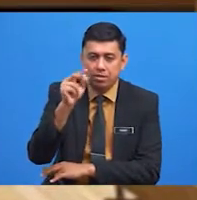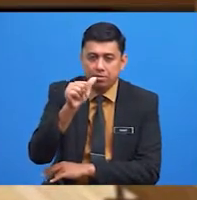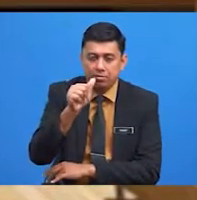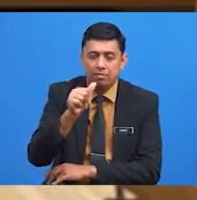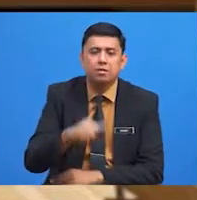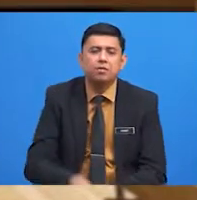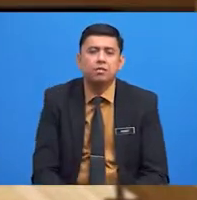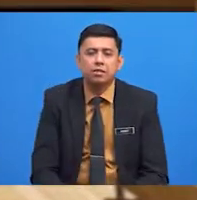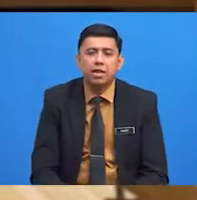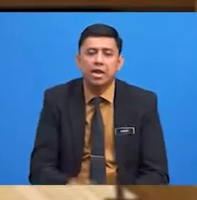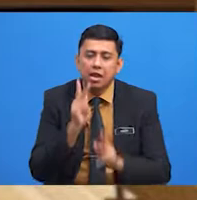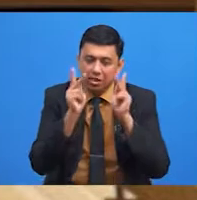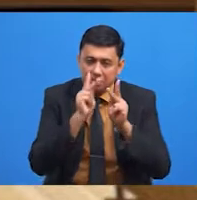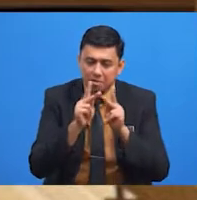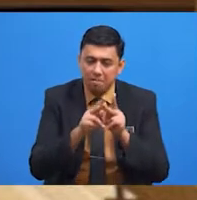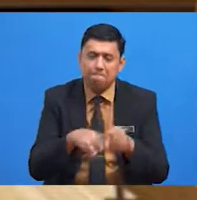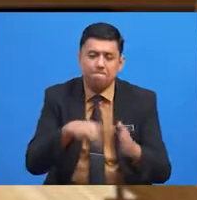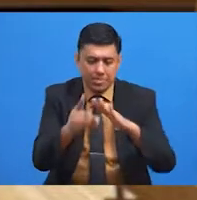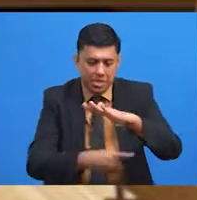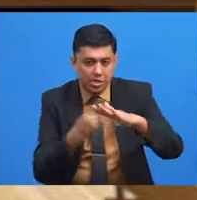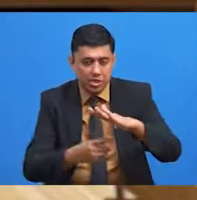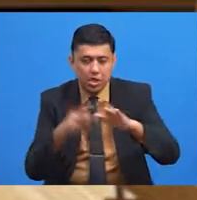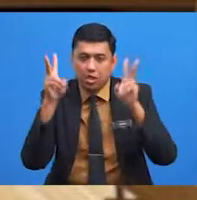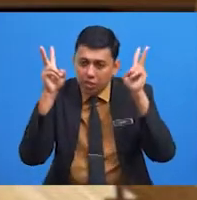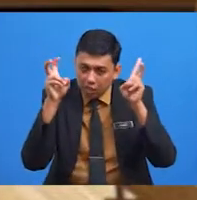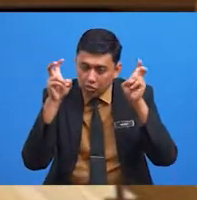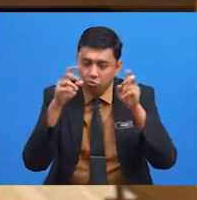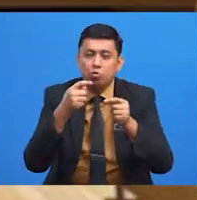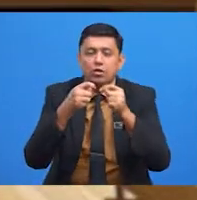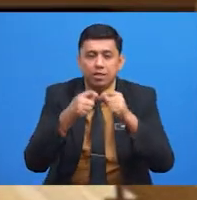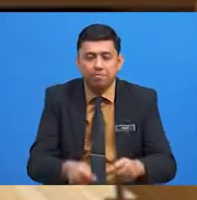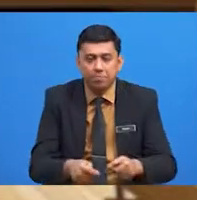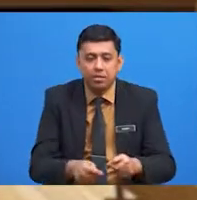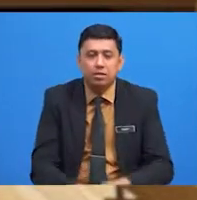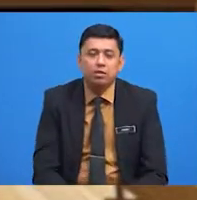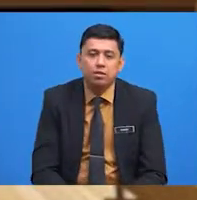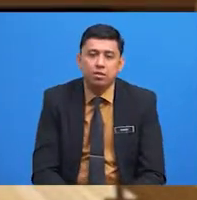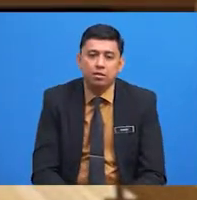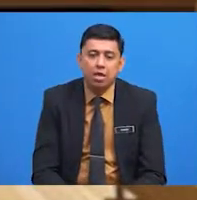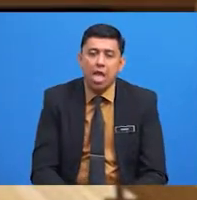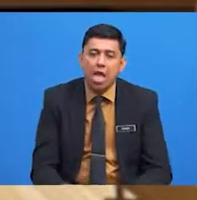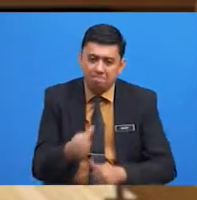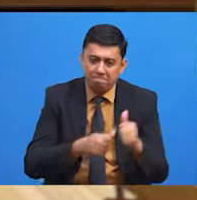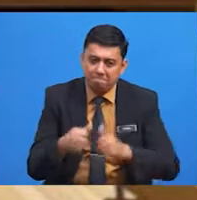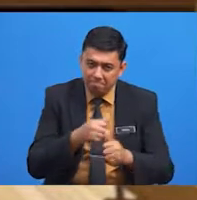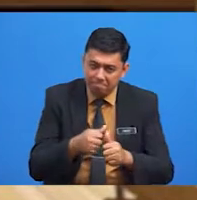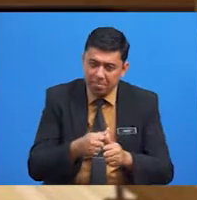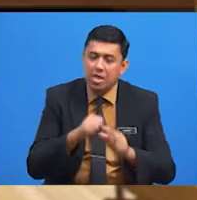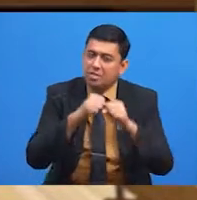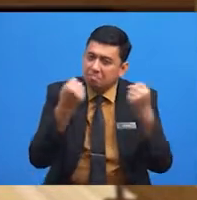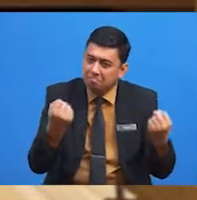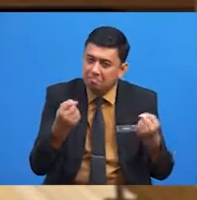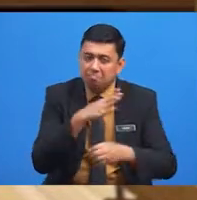topik-topik tertentu. Bidang agama, sastra, sains dan sebagainya.